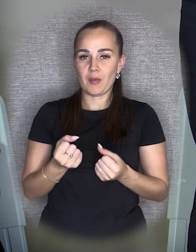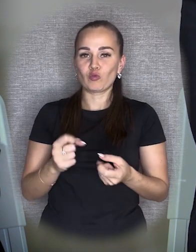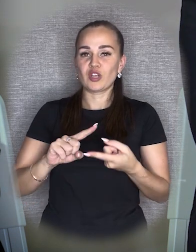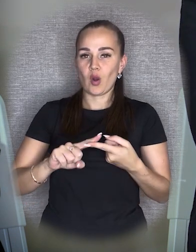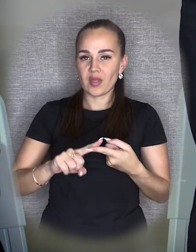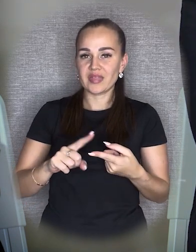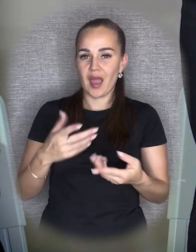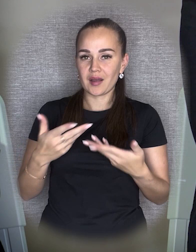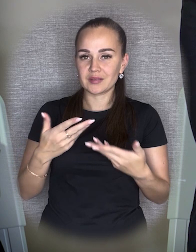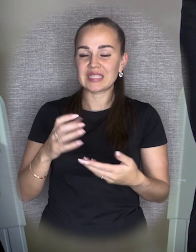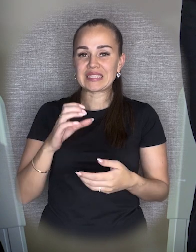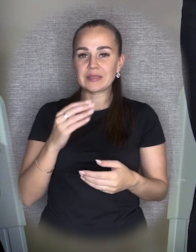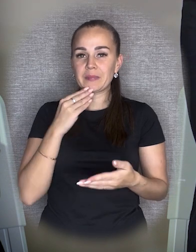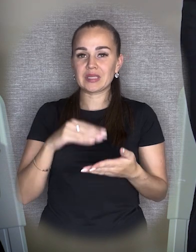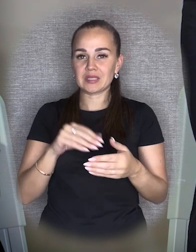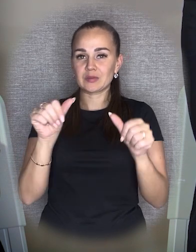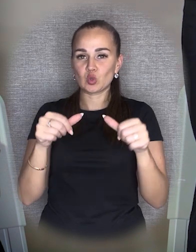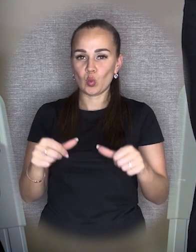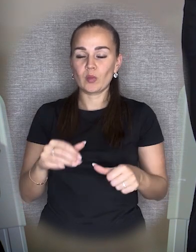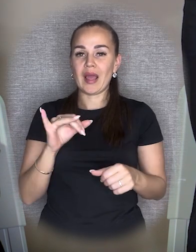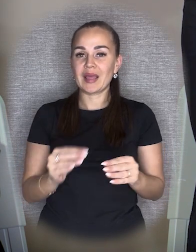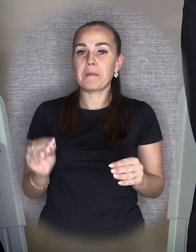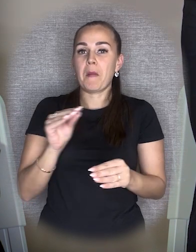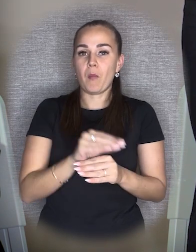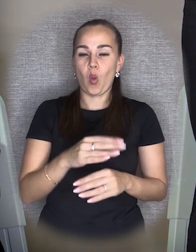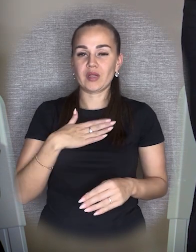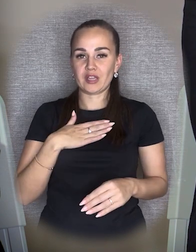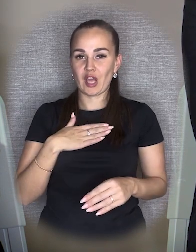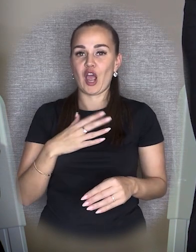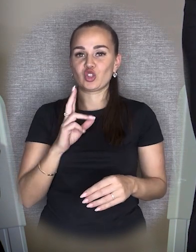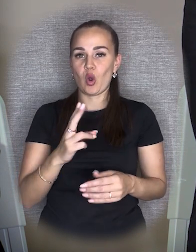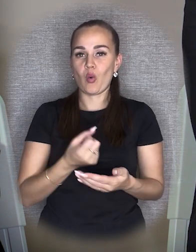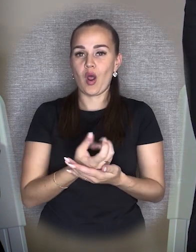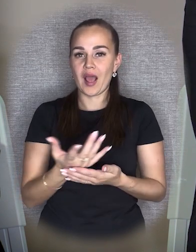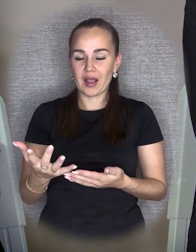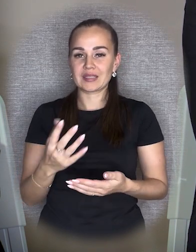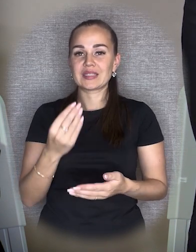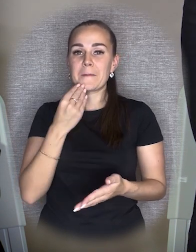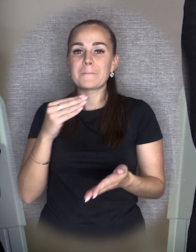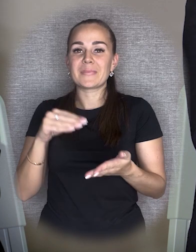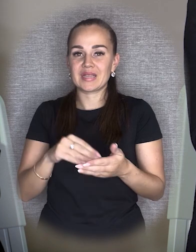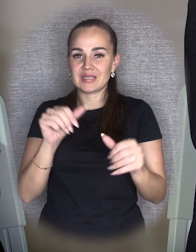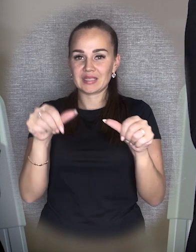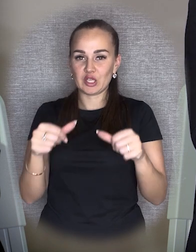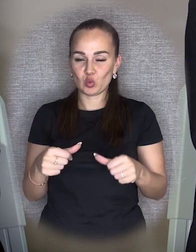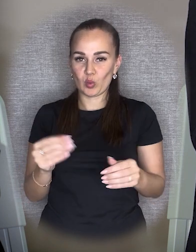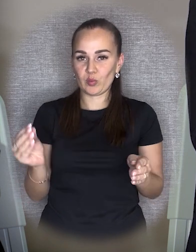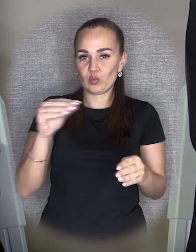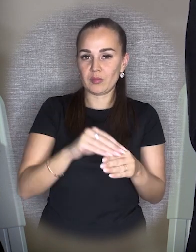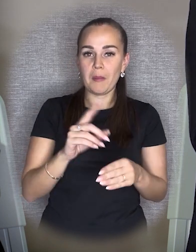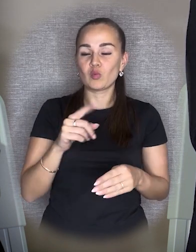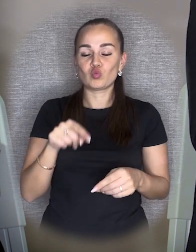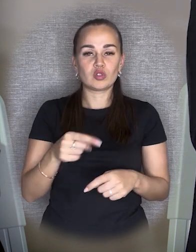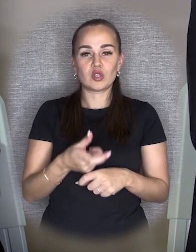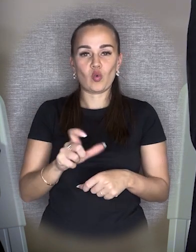наладить контакт с питерскими скульпторами и пополнить наше собрание по возможности питерской скульптуры, потому что